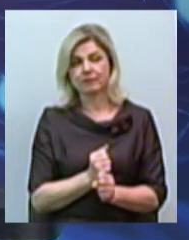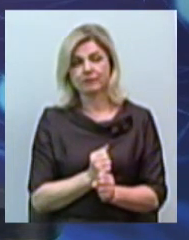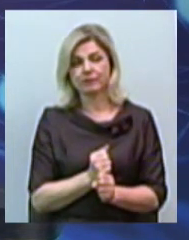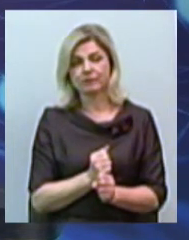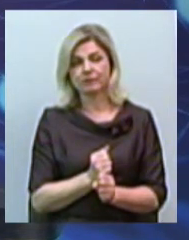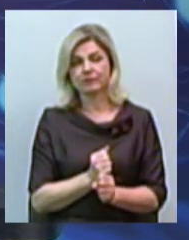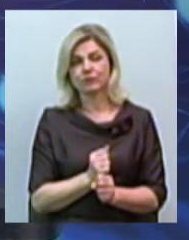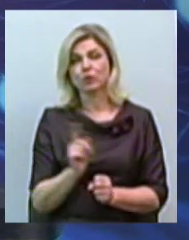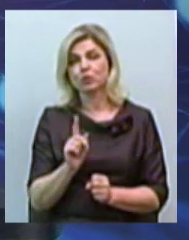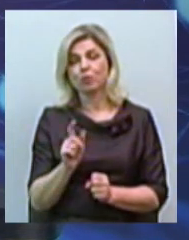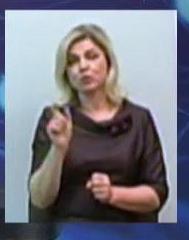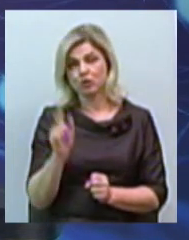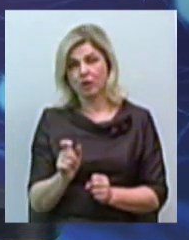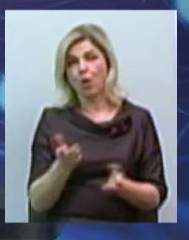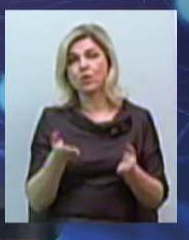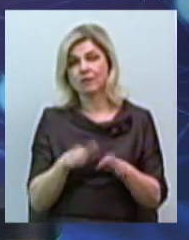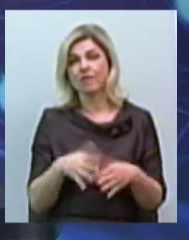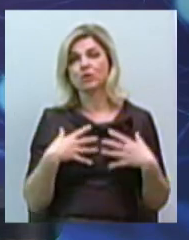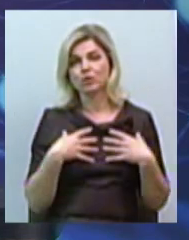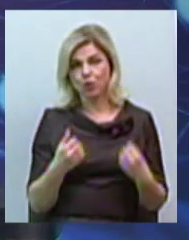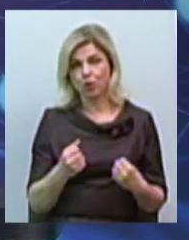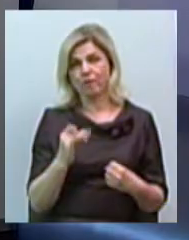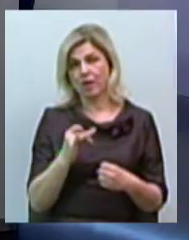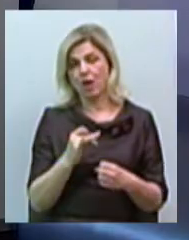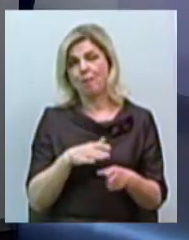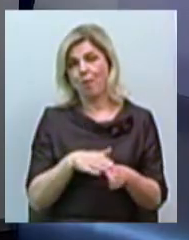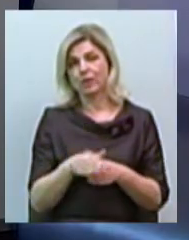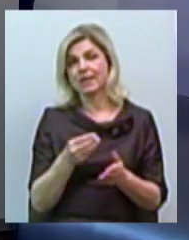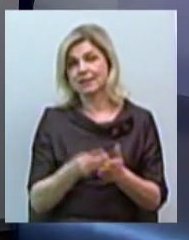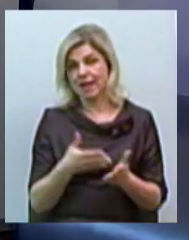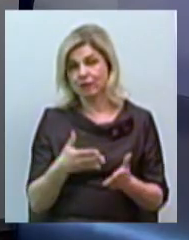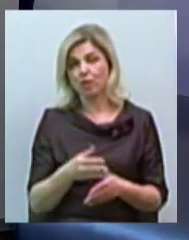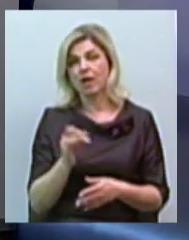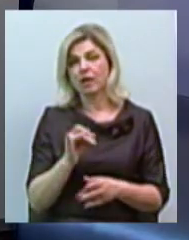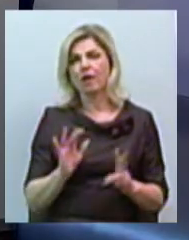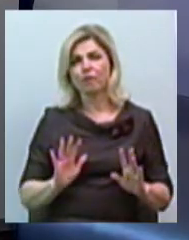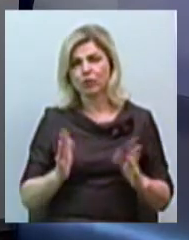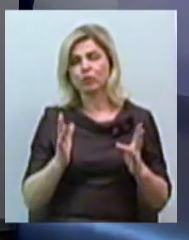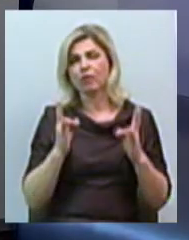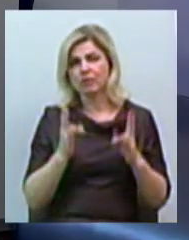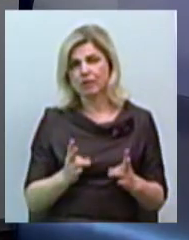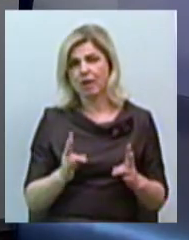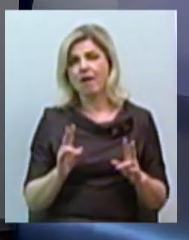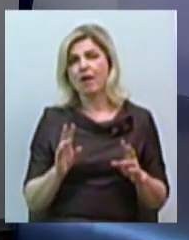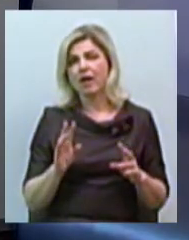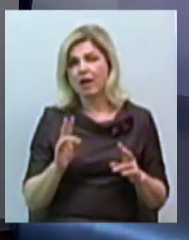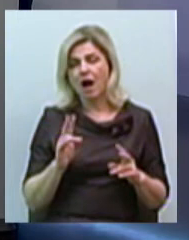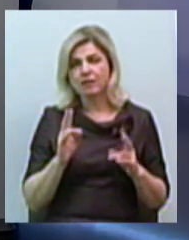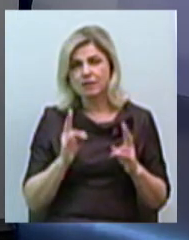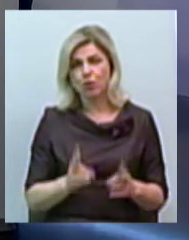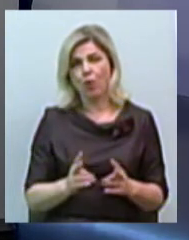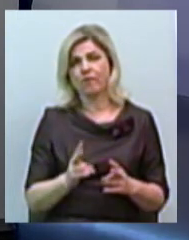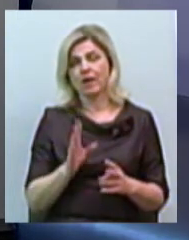вона залишалася здоровою і була повноцінною. І стається якийсь нещасний випадок, катастрофа в